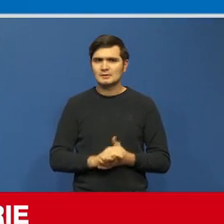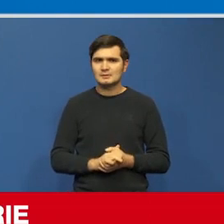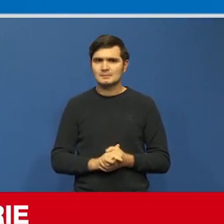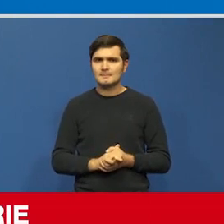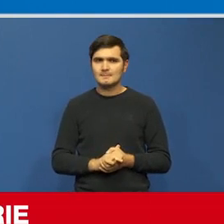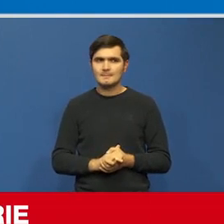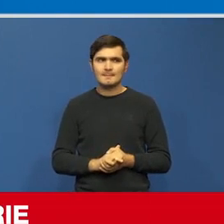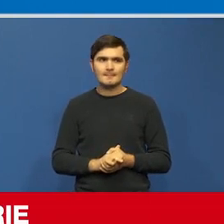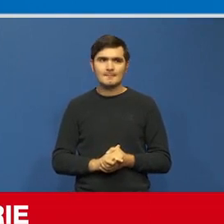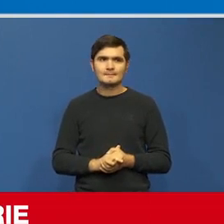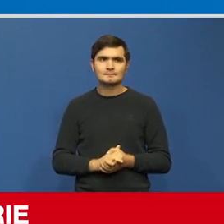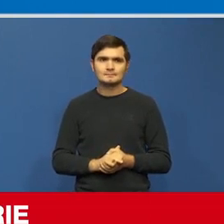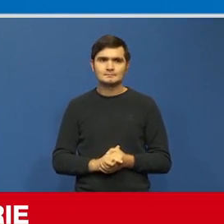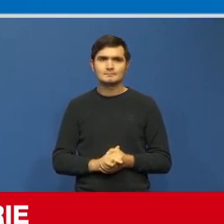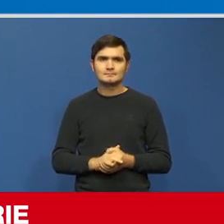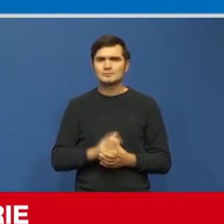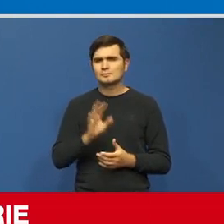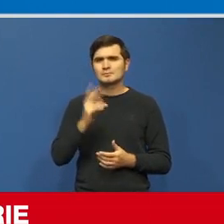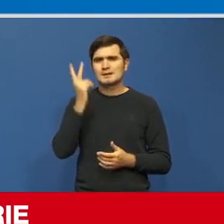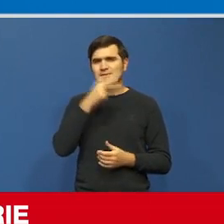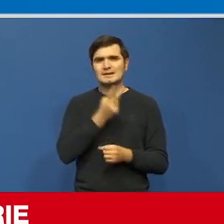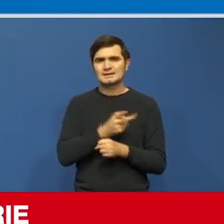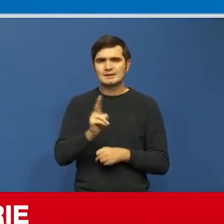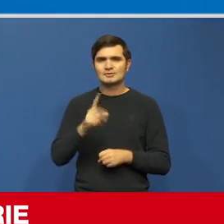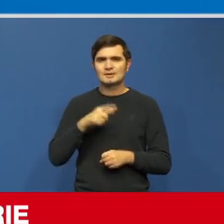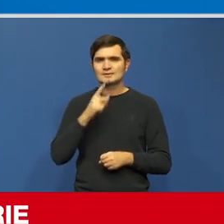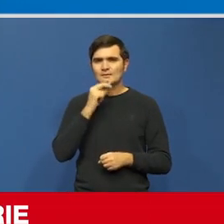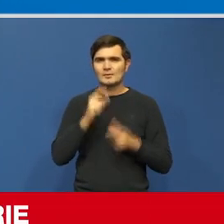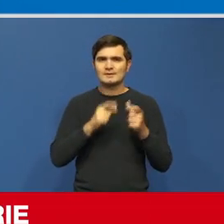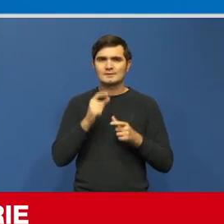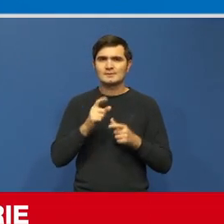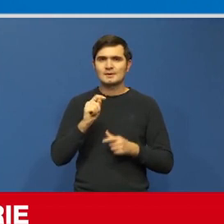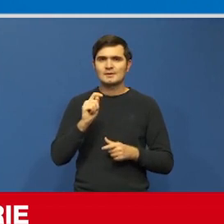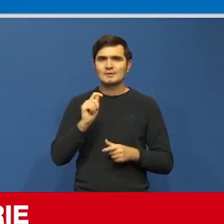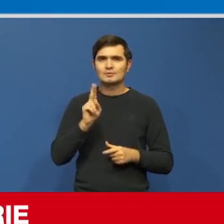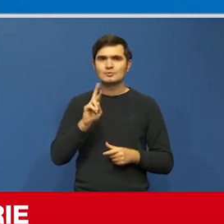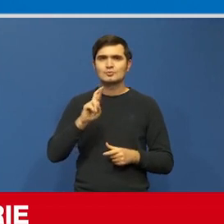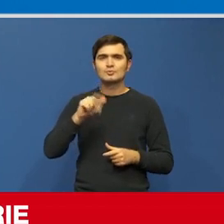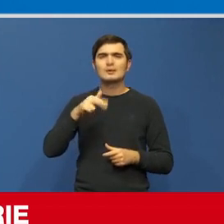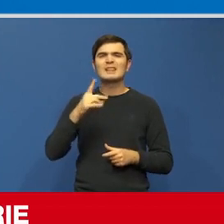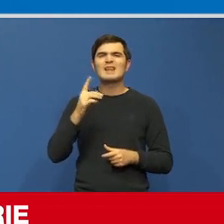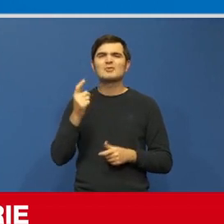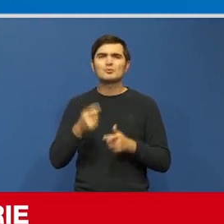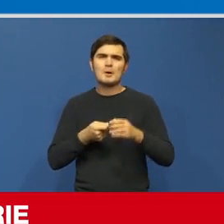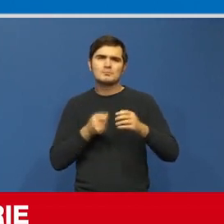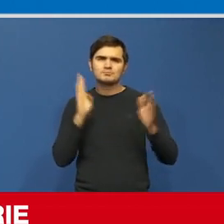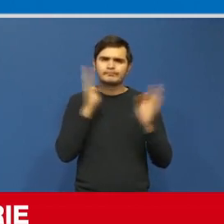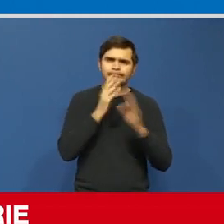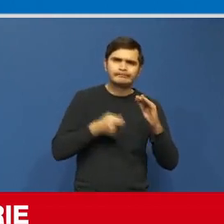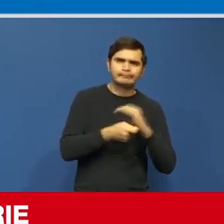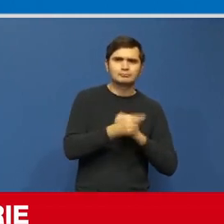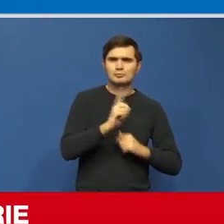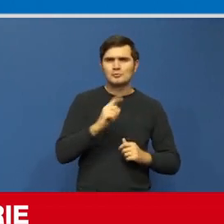fenomene. Întâi de toate s-a înțeles greșit că ar fi vorba de turnători și delaționiști. Nu este vorba despre